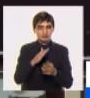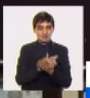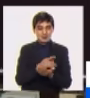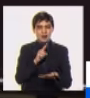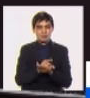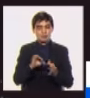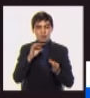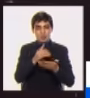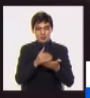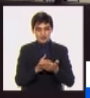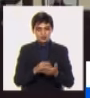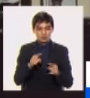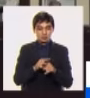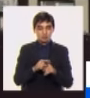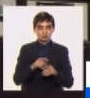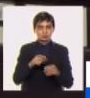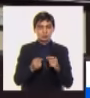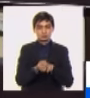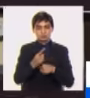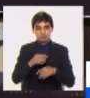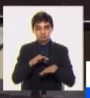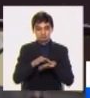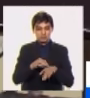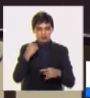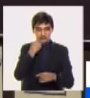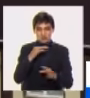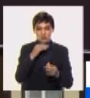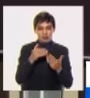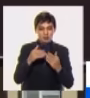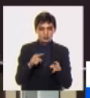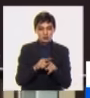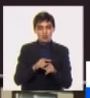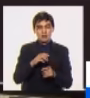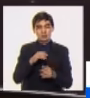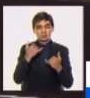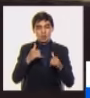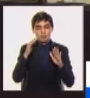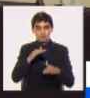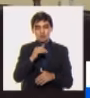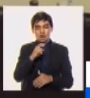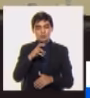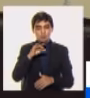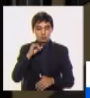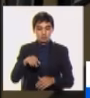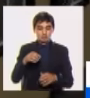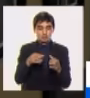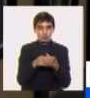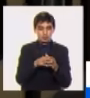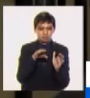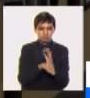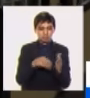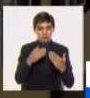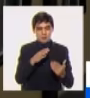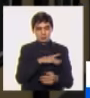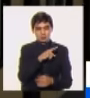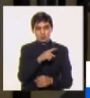обязательном порядке определяет изолирует круг контактных лиц так сотрудник столовый жамбыл то с булатов как раз входил в круг контактов человека